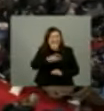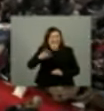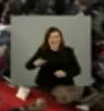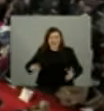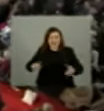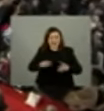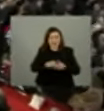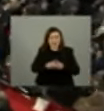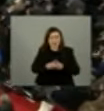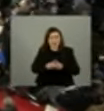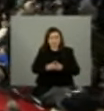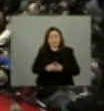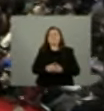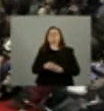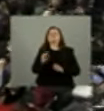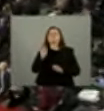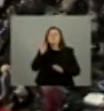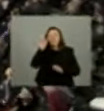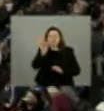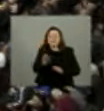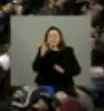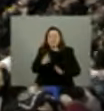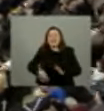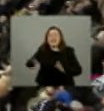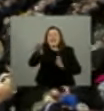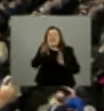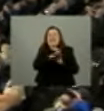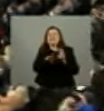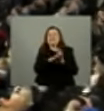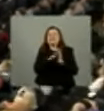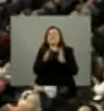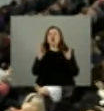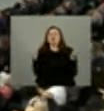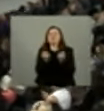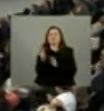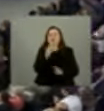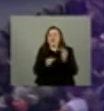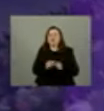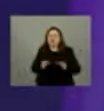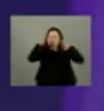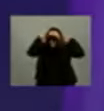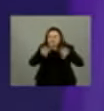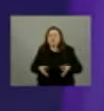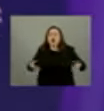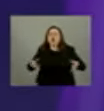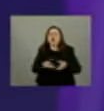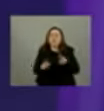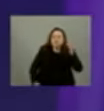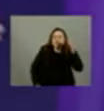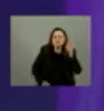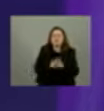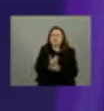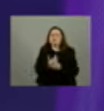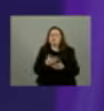τις φυγόκεντρες δυνάμεις? Αυτή τη στιγμή, στη φάση που είναι ο ΣΥΡΙΖΑ, σας είπα και πιο πριν, η κατάσταση